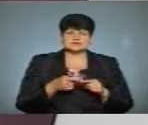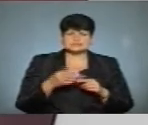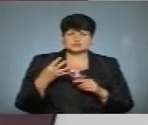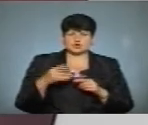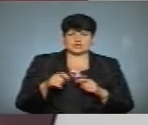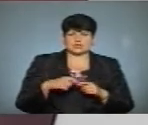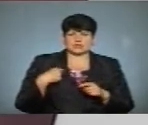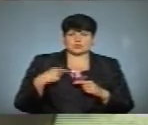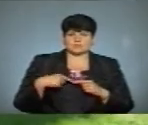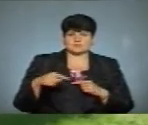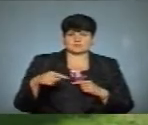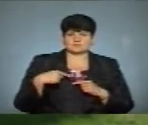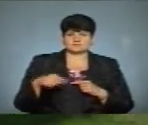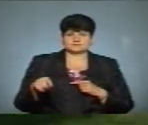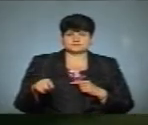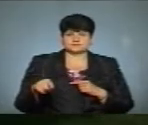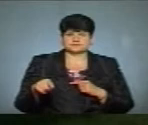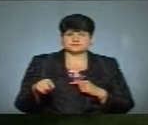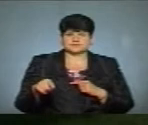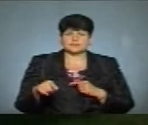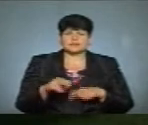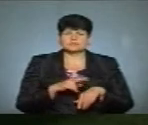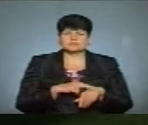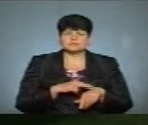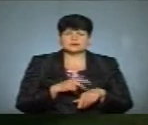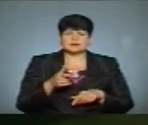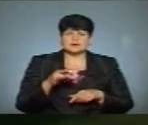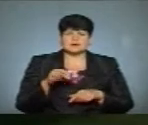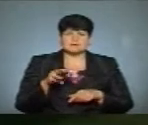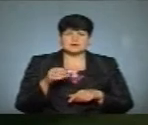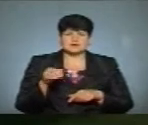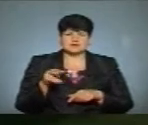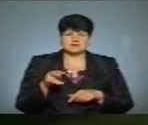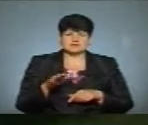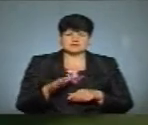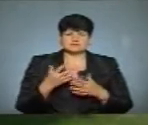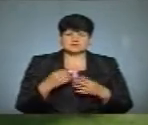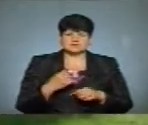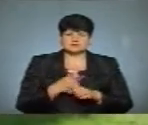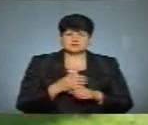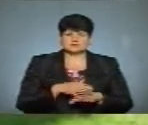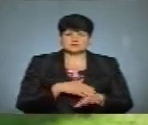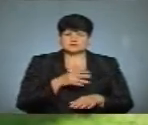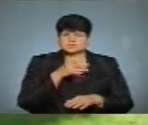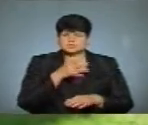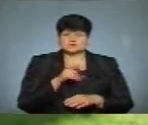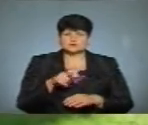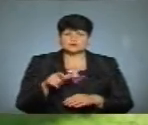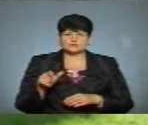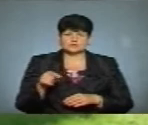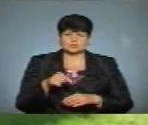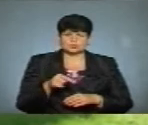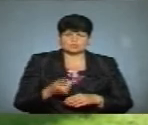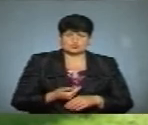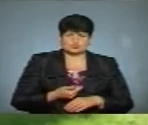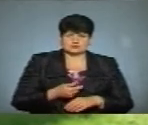Гримайлова. Дільничним офіцером поліції СМТ Гримайлів я вже працюю тривалий час. Люди, які тут